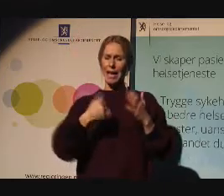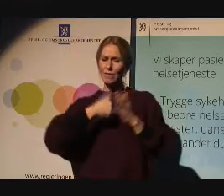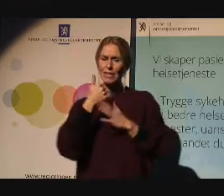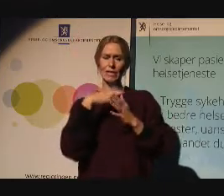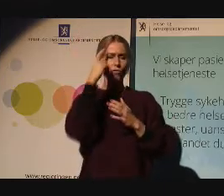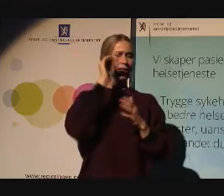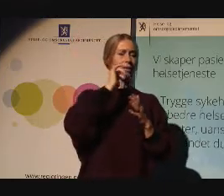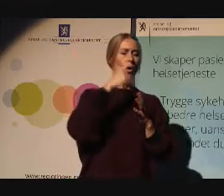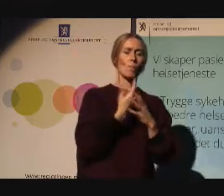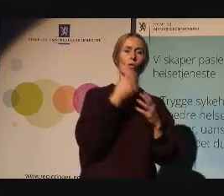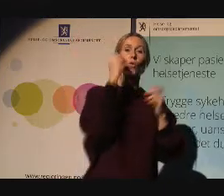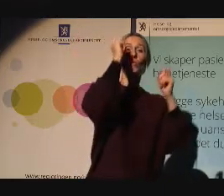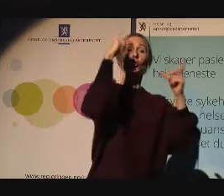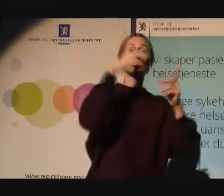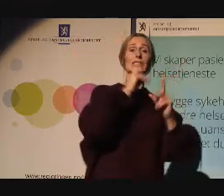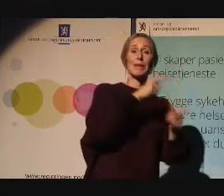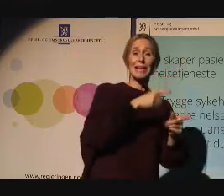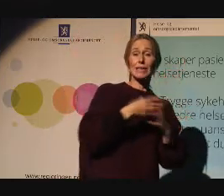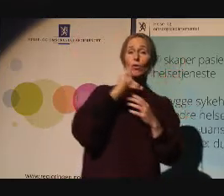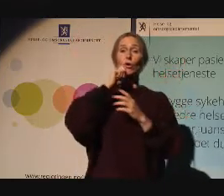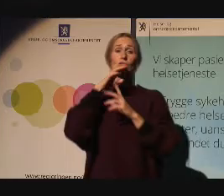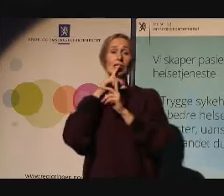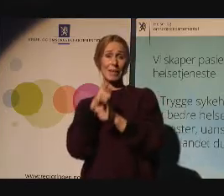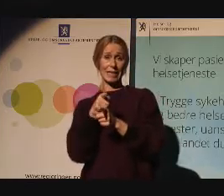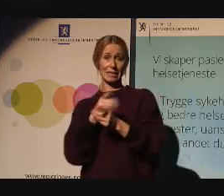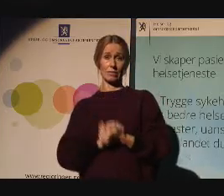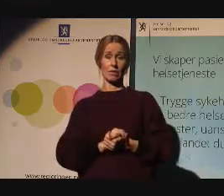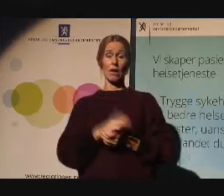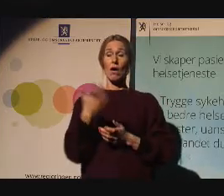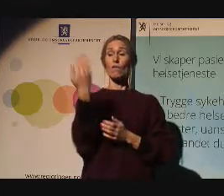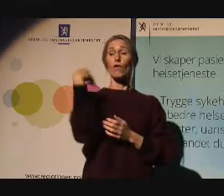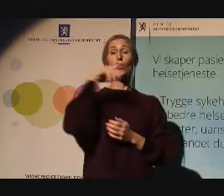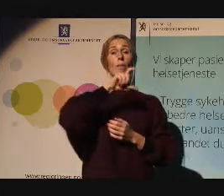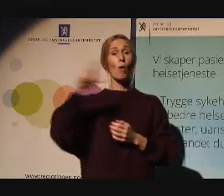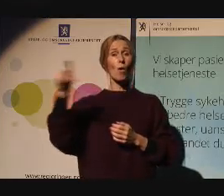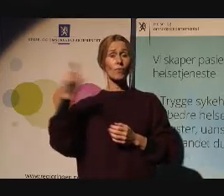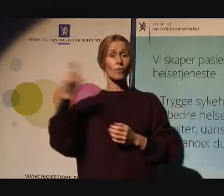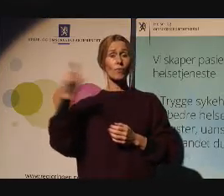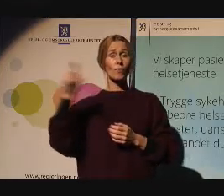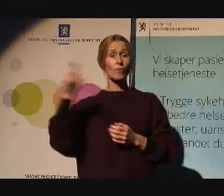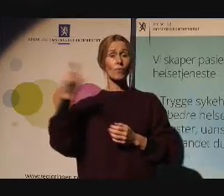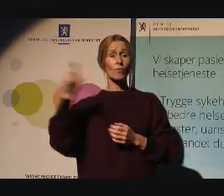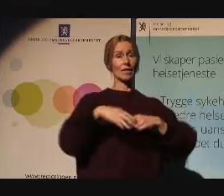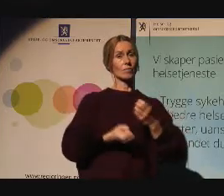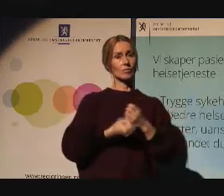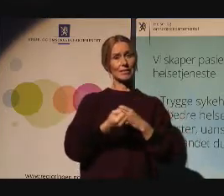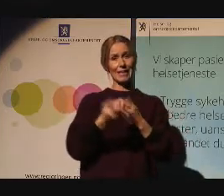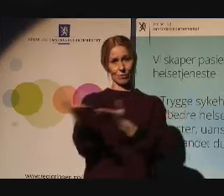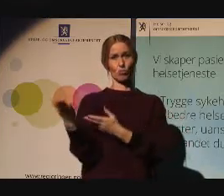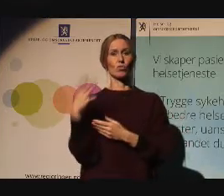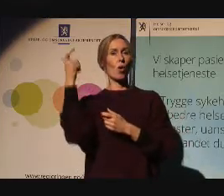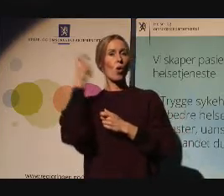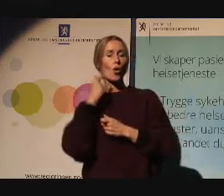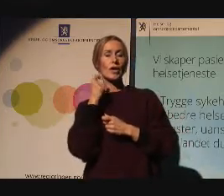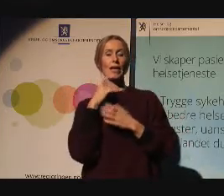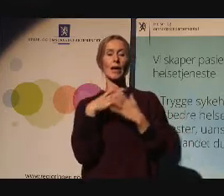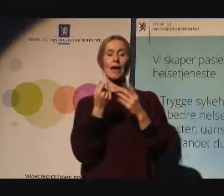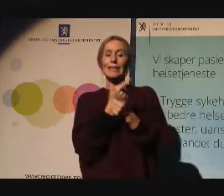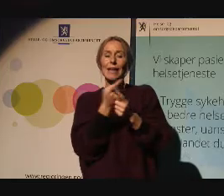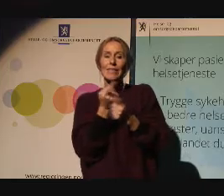opplysningsplikt og taushetsplikt. Og i forrige måned så har også regjeringen sendt ut på høring forslag til endringer i opplysningsplikten